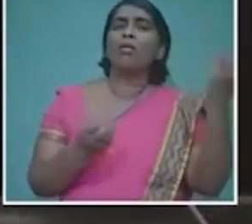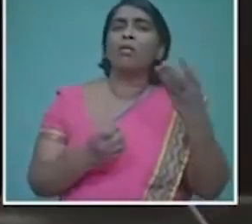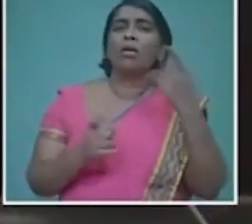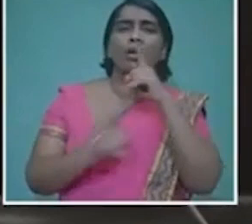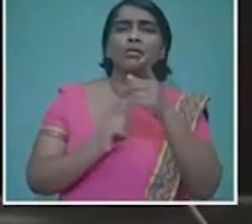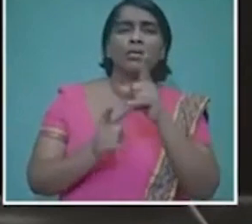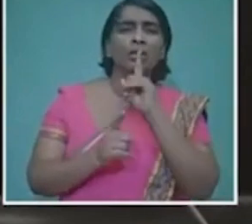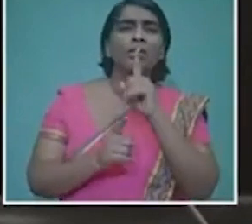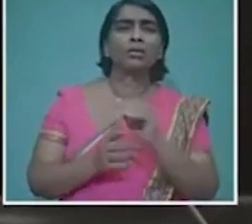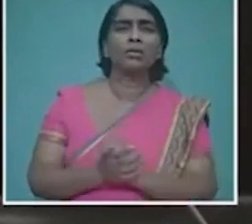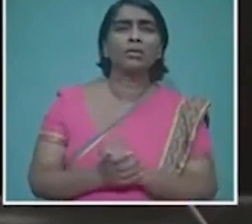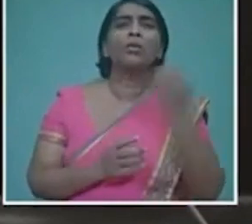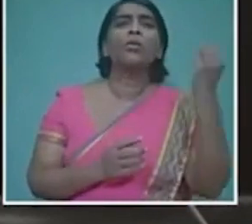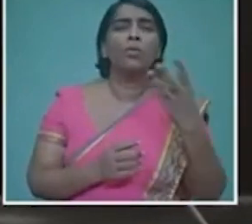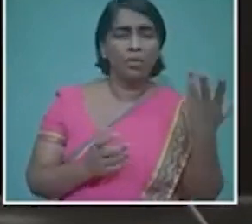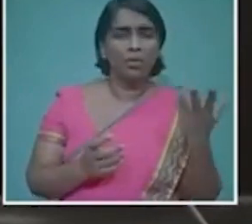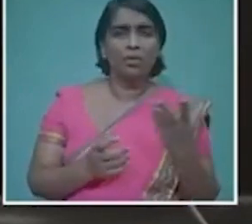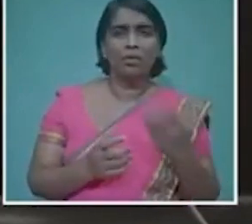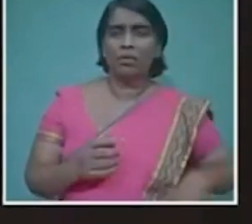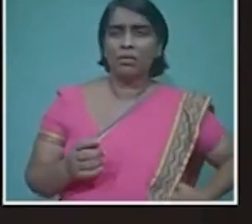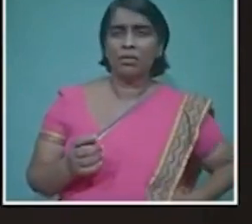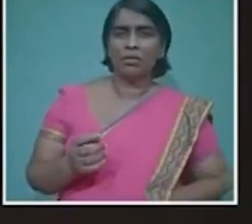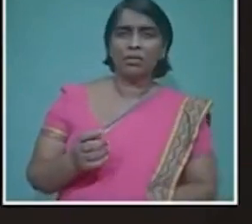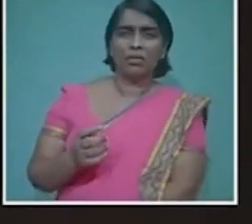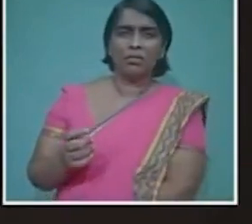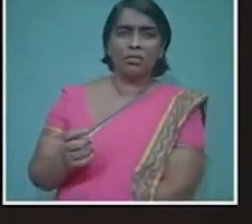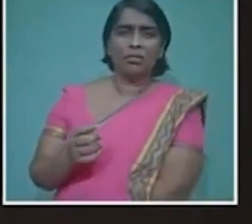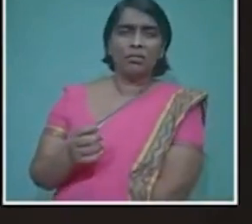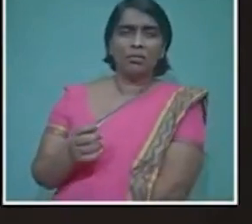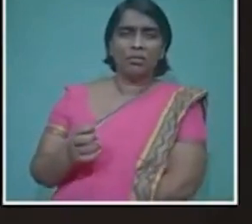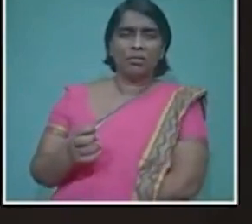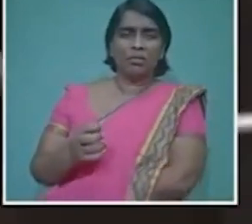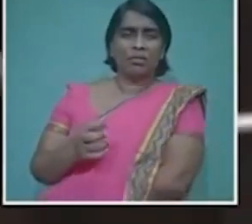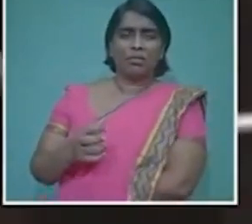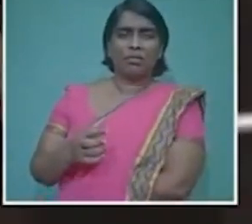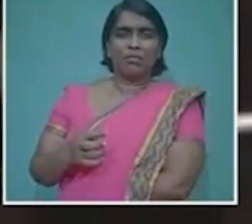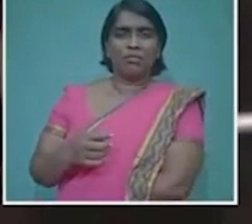උඹතම මාතලේ ගැන සඳහන් කරා මොකද්ද කවද්ද ඒ පොයින්ට් ඔෆ් ඕඩර් එක නෙමෙයි හරි ධර්මන්තුමා